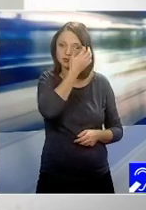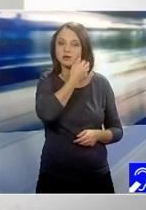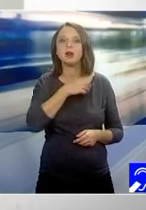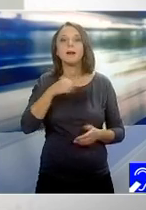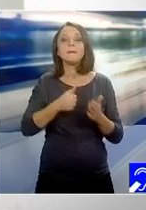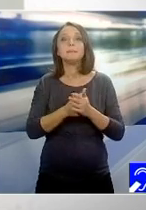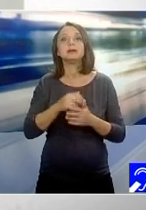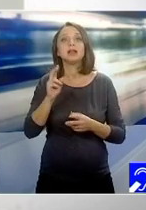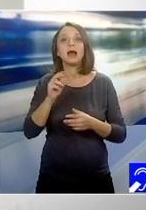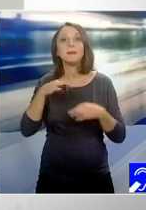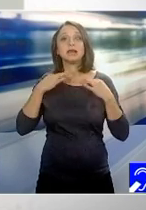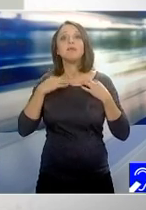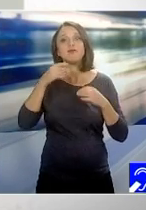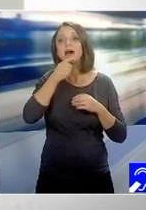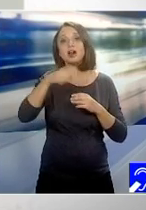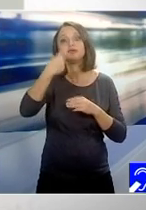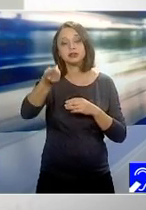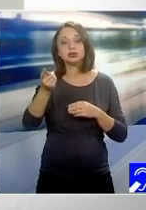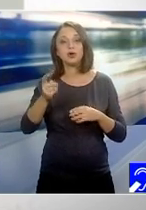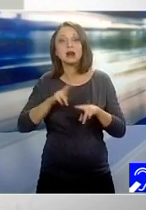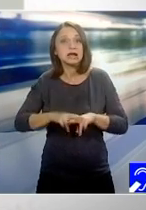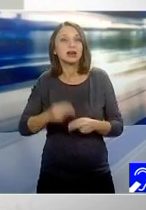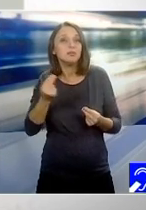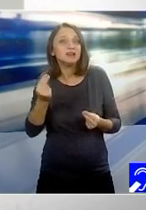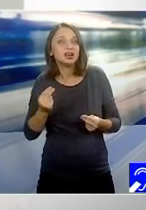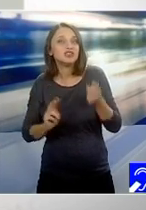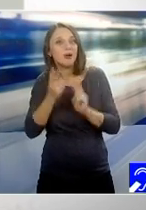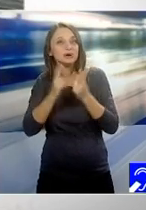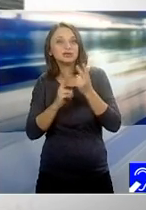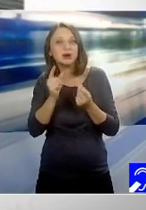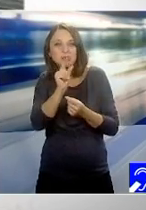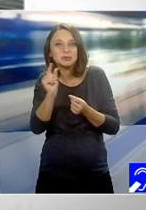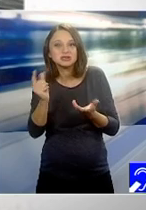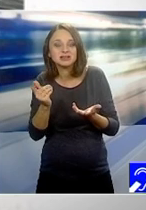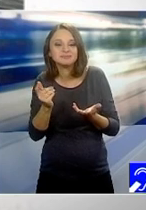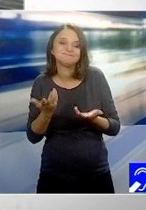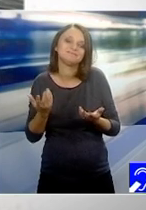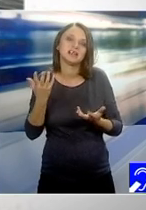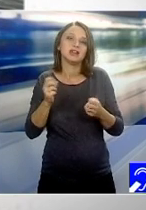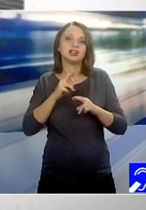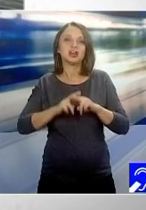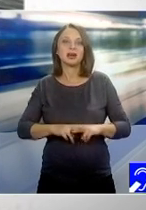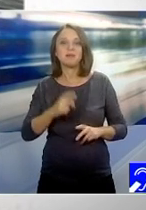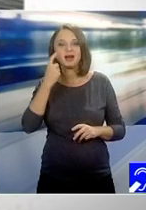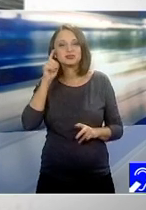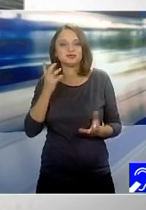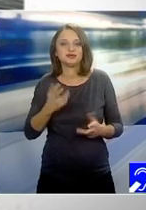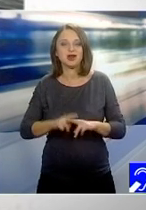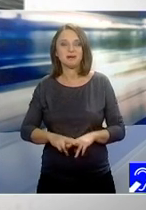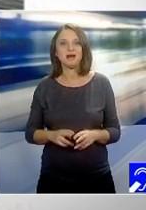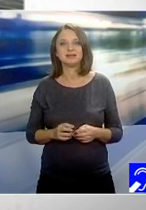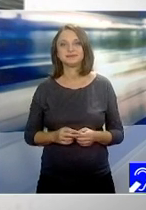primăvară mai rămânem cu păduri. Cu siguranță rămânem cu păduri. Ce a mai rămas. No. Păi ce a mai rămas, că ce a mai rămas nu mai avem ce să facem, nu mai putem să o ducem